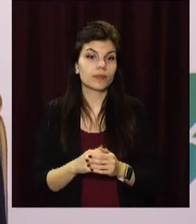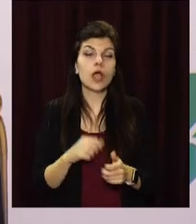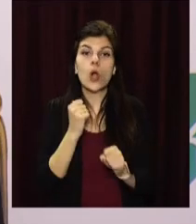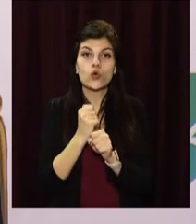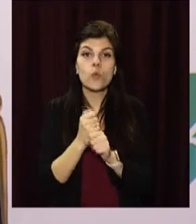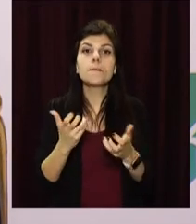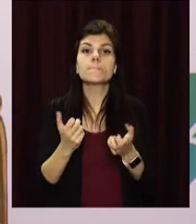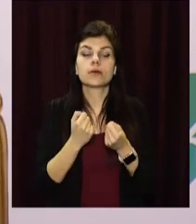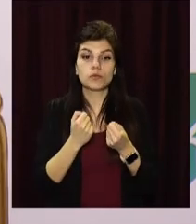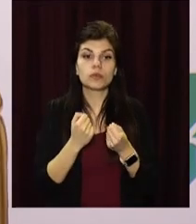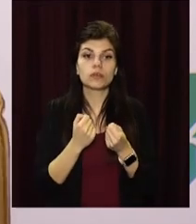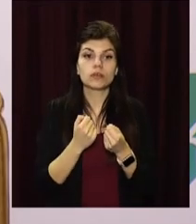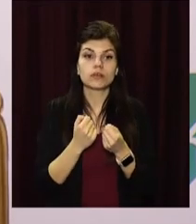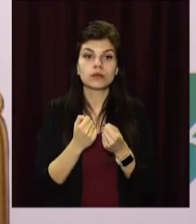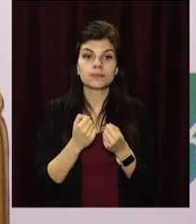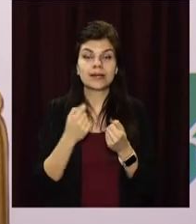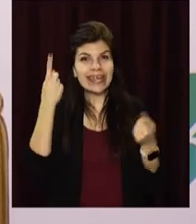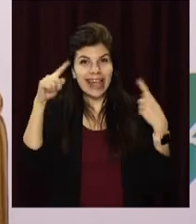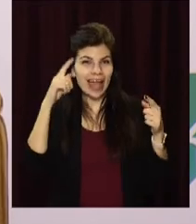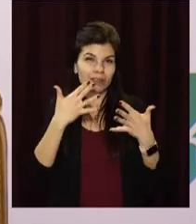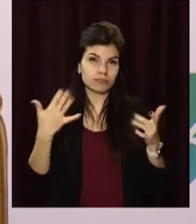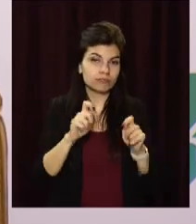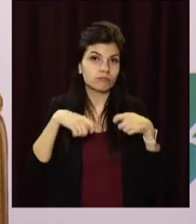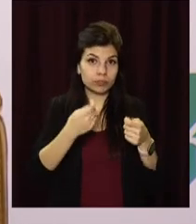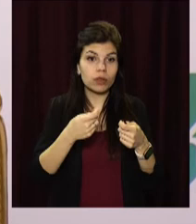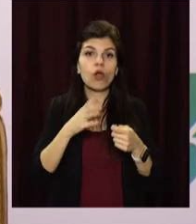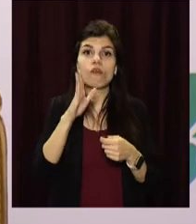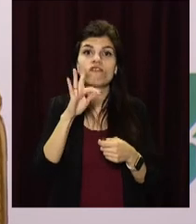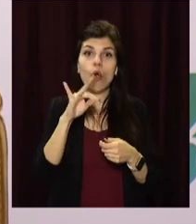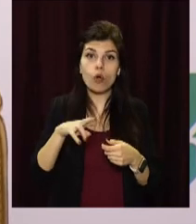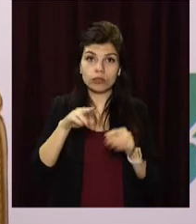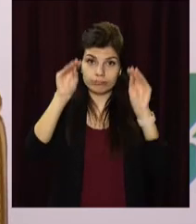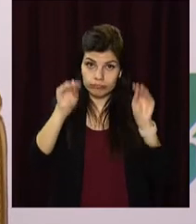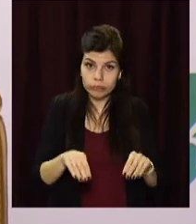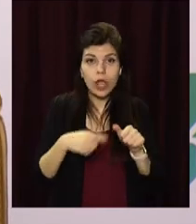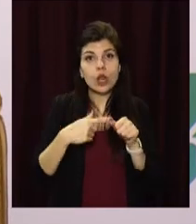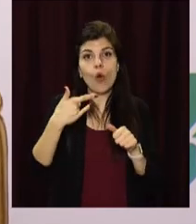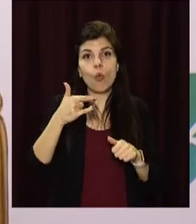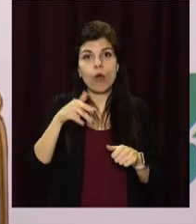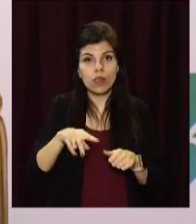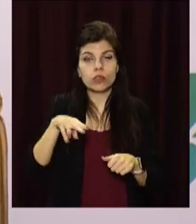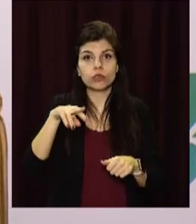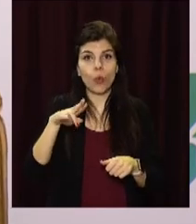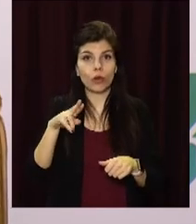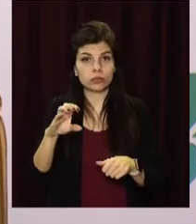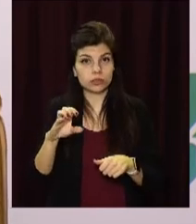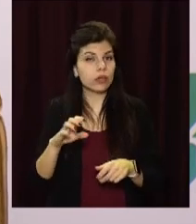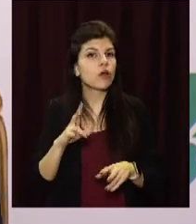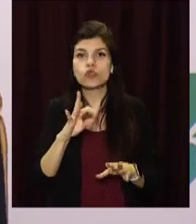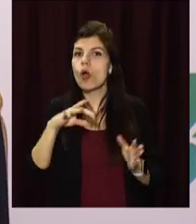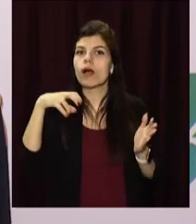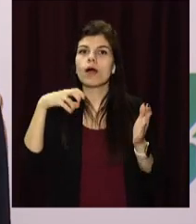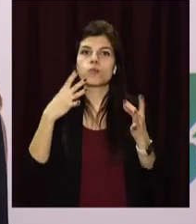Роботи приймаються у форматі Word або Google Docs, але не у